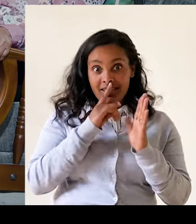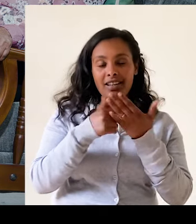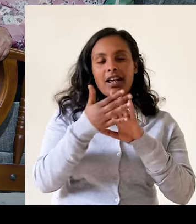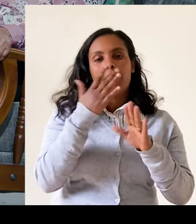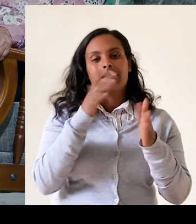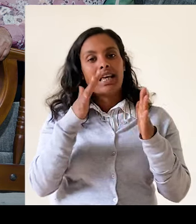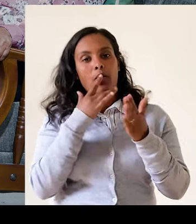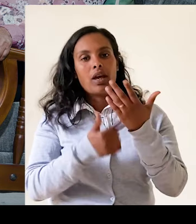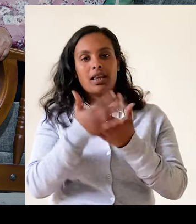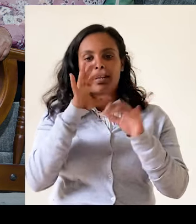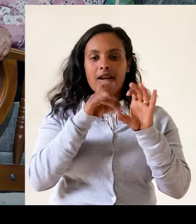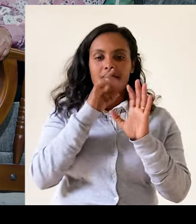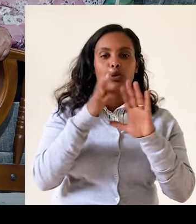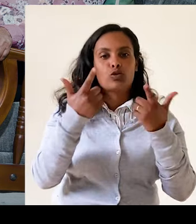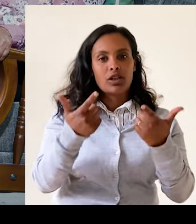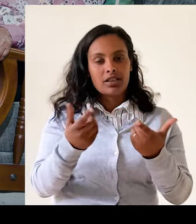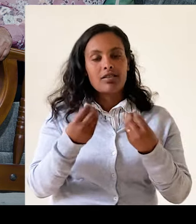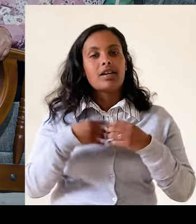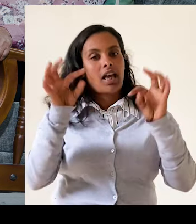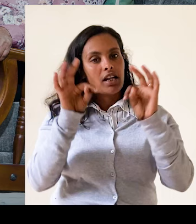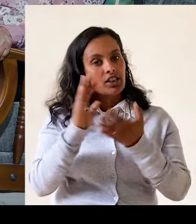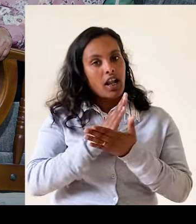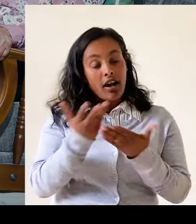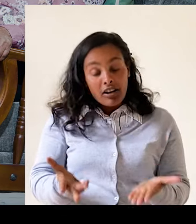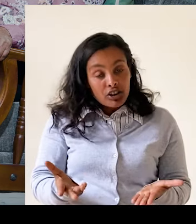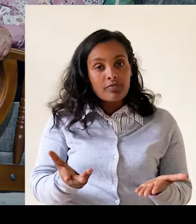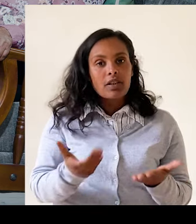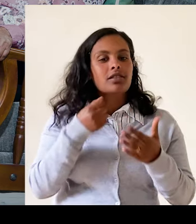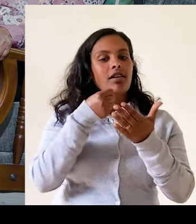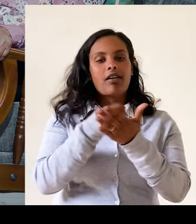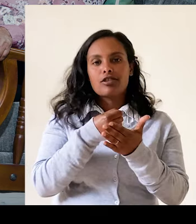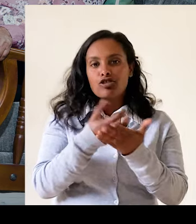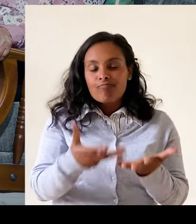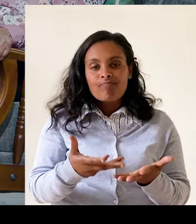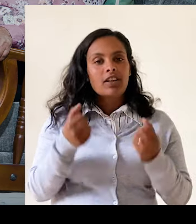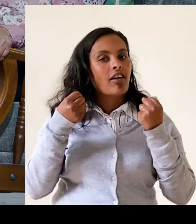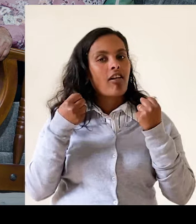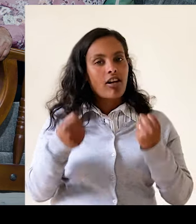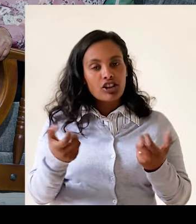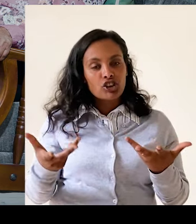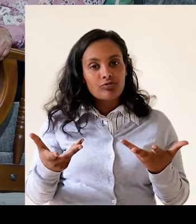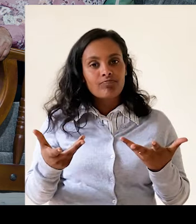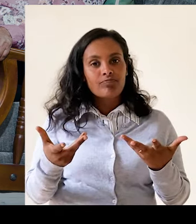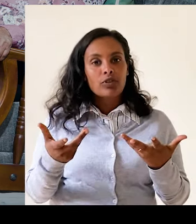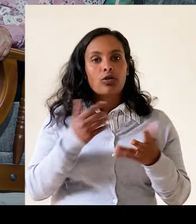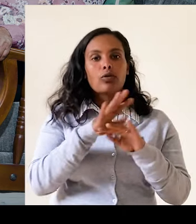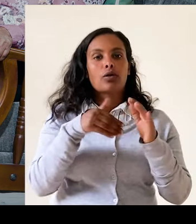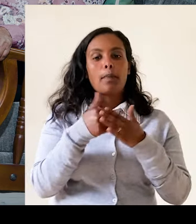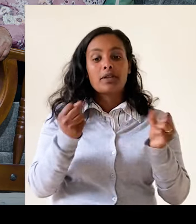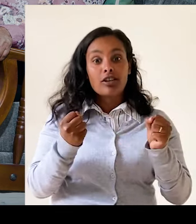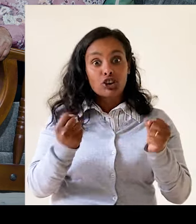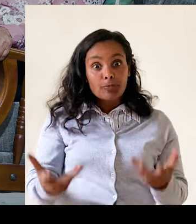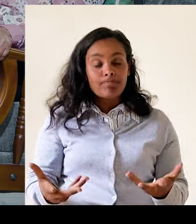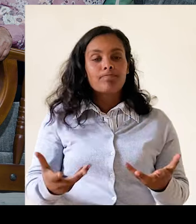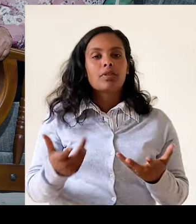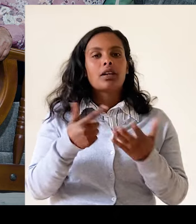ይህን የመሰለ ውይይት እንድናደርግም ስለፈቀድሽ፣ ህይወትሽን ታሪክሽንም ስላጋራሽን፣ ጽናትሽንም ጠንካራነትሽንም ከኛ ጋር ሆነሽ